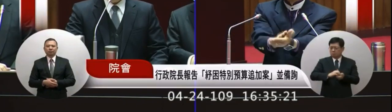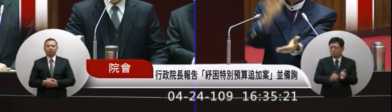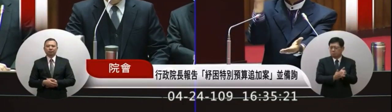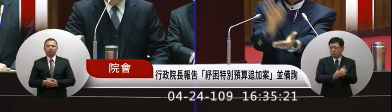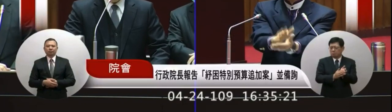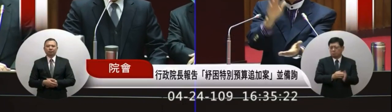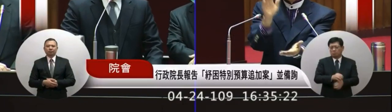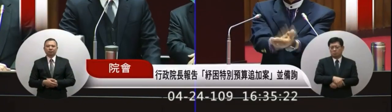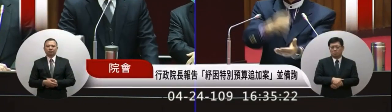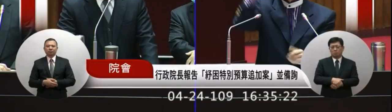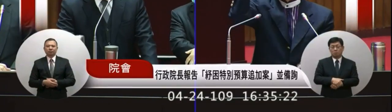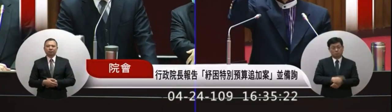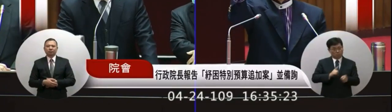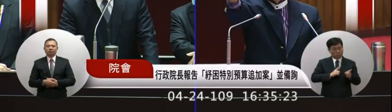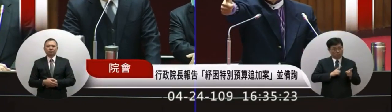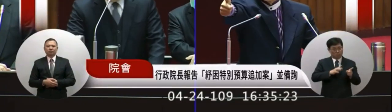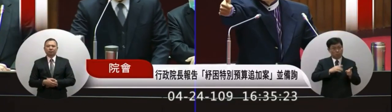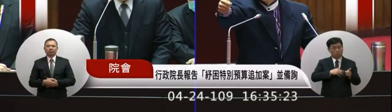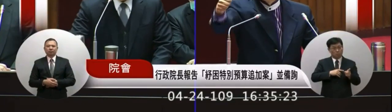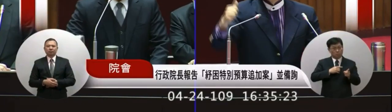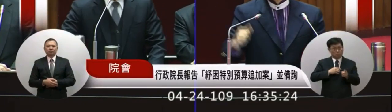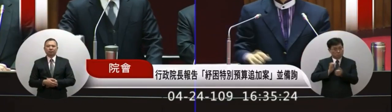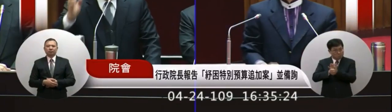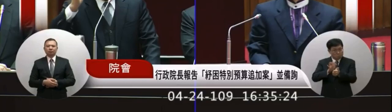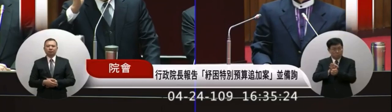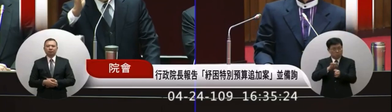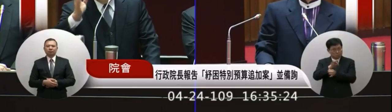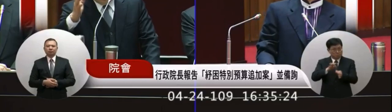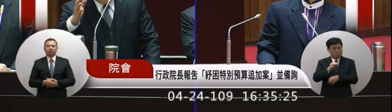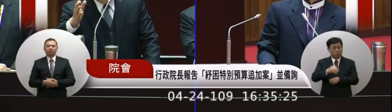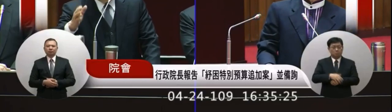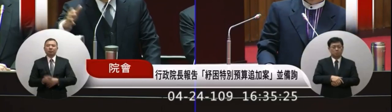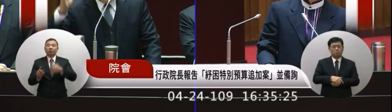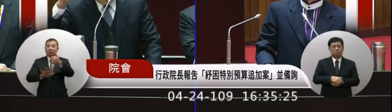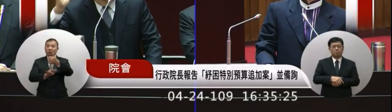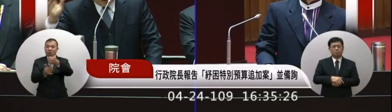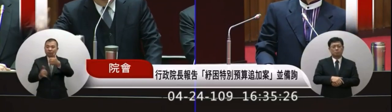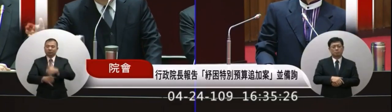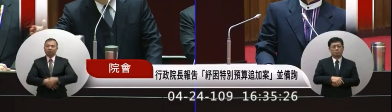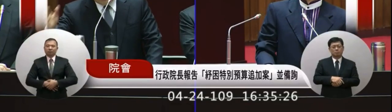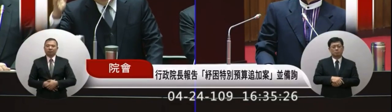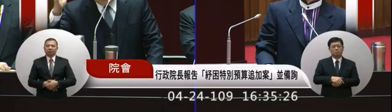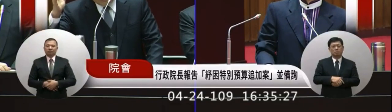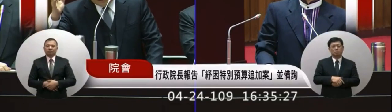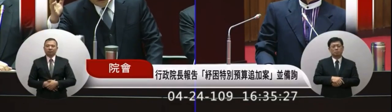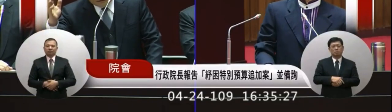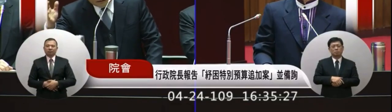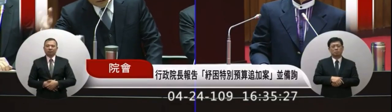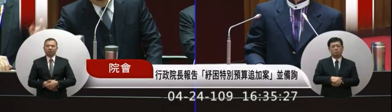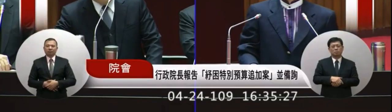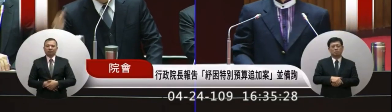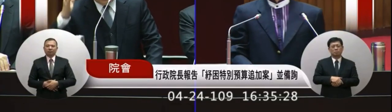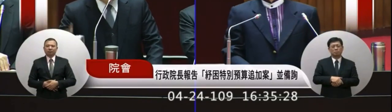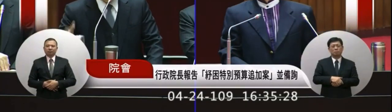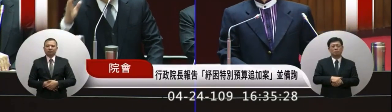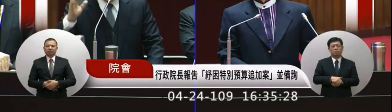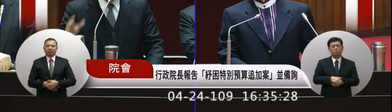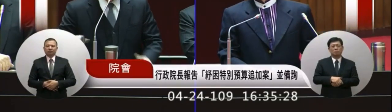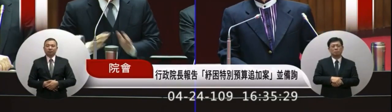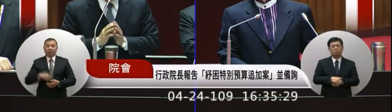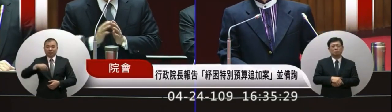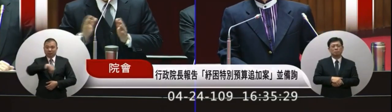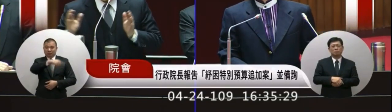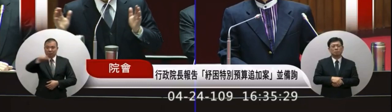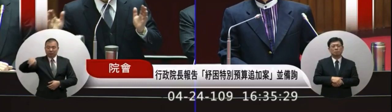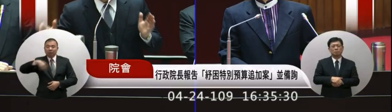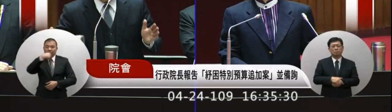啊！啊，你叫大家经济， 委员，咱委员，咱给那里防